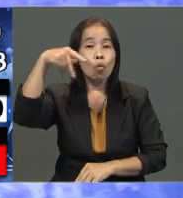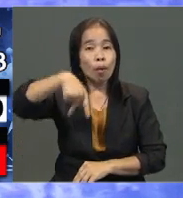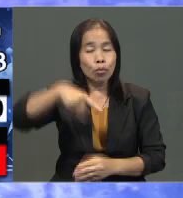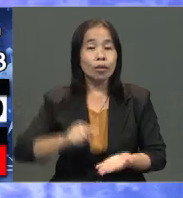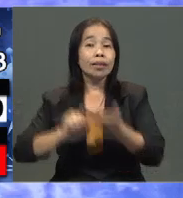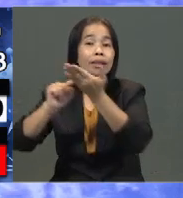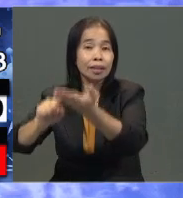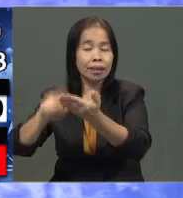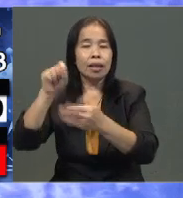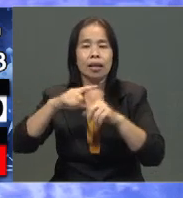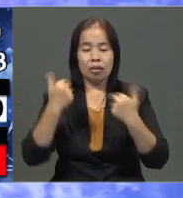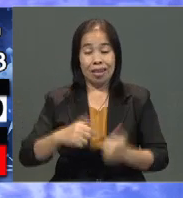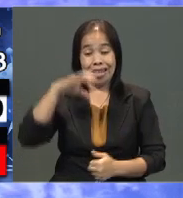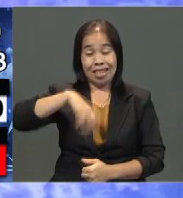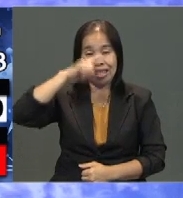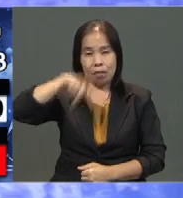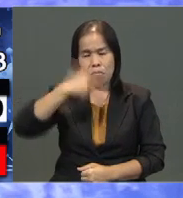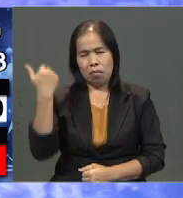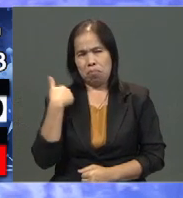มีมติในช่วงของวันพุธอีกทีหนึ่งนะครับแต่วันนี้ยังยังไม่ได้ทราบนะครับครับค่ะมาดูคำถามของไทยพีบีเอสนะคะแน่นอนเมื่อสักครู่เนี่ยท่านโฆษกบอกไปแล้วว่าเรื่องของมาตรการต่างๆโดยเฉพาะการผ่อนคลายเนี่ยจะนำเข้าที่ประชุมสปกชุดใหญ่ในวันพุธแต่ก็มีข้อห่วงใยนะจากThai PBS